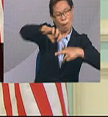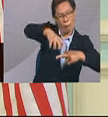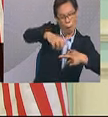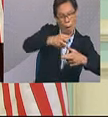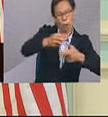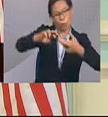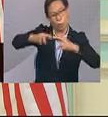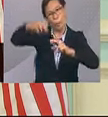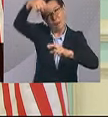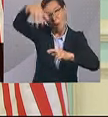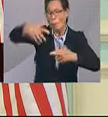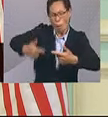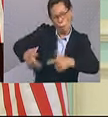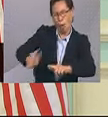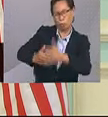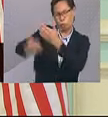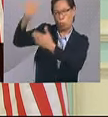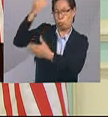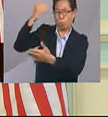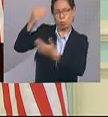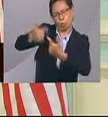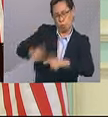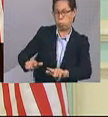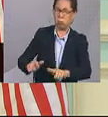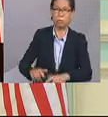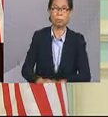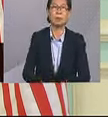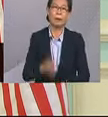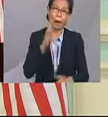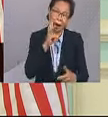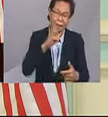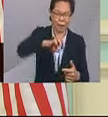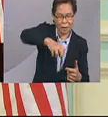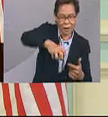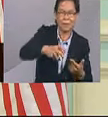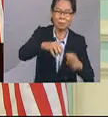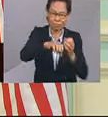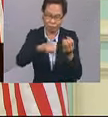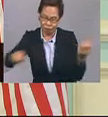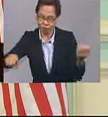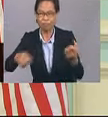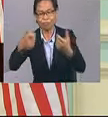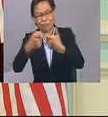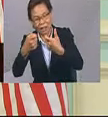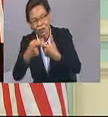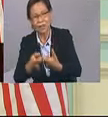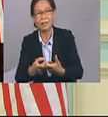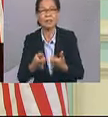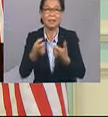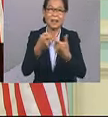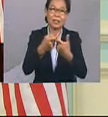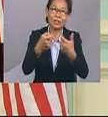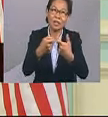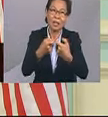repair perkara-perkara yang melibatkan utiliti. Air, elektrik, api, apa